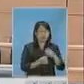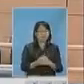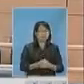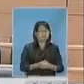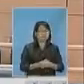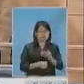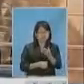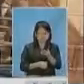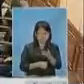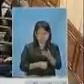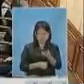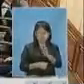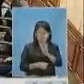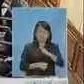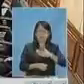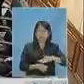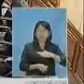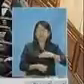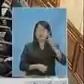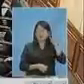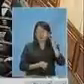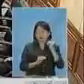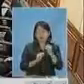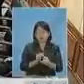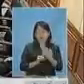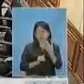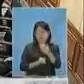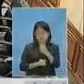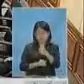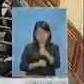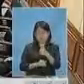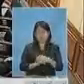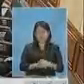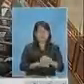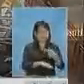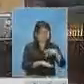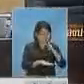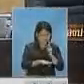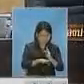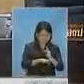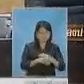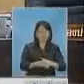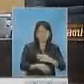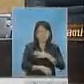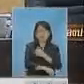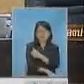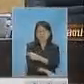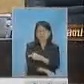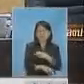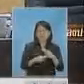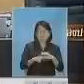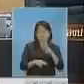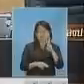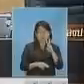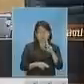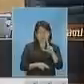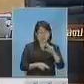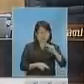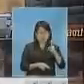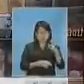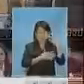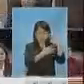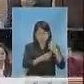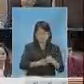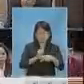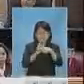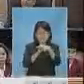หมอฟังให้จบก่อนได้มั้ยฮะแล้วท่านประธานครับผมนายแพรงค์เดกจิตวิกรมพรรคประชาธิปัตย์จาก